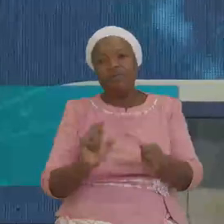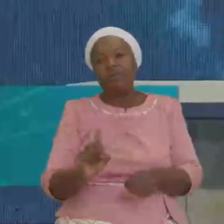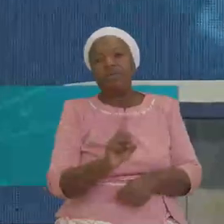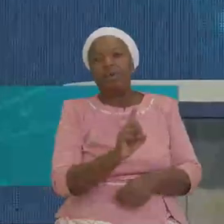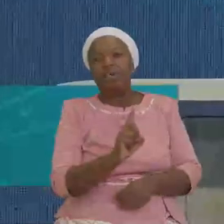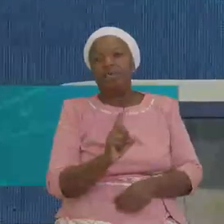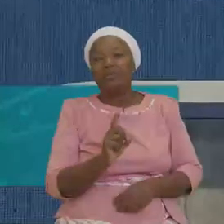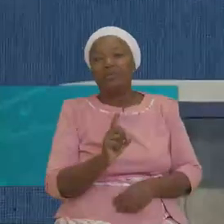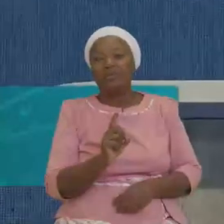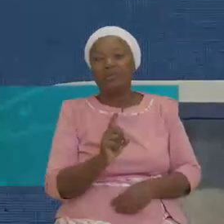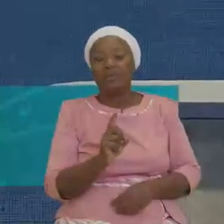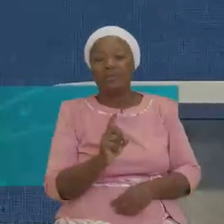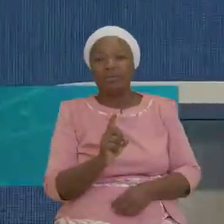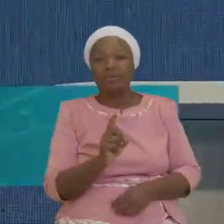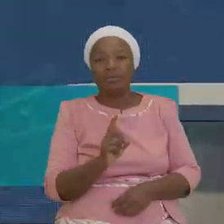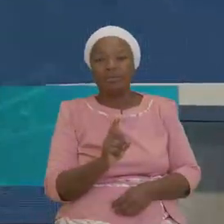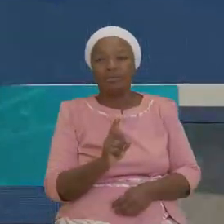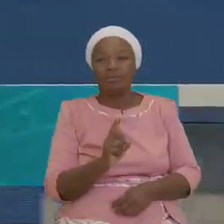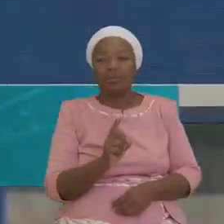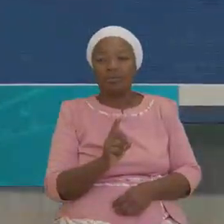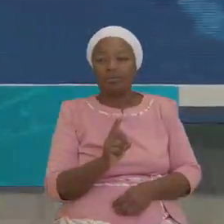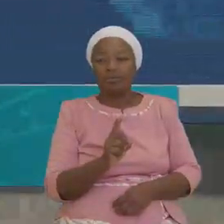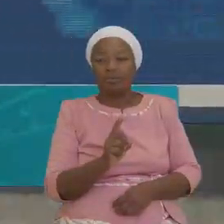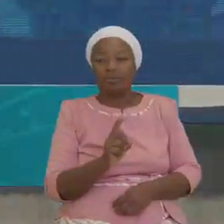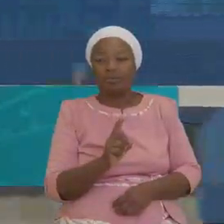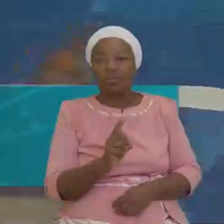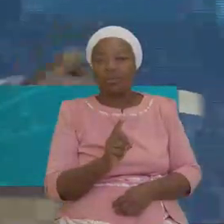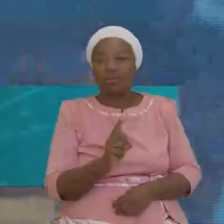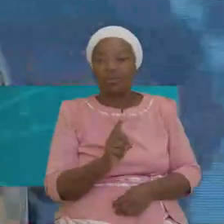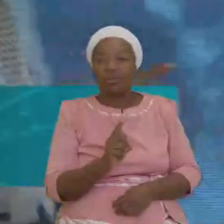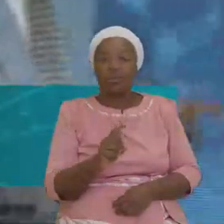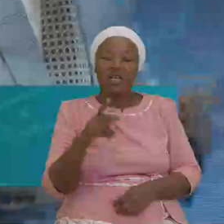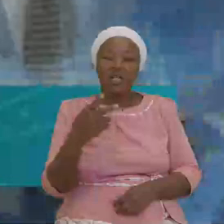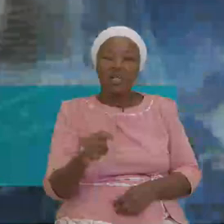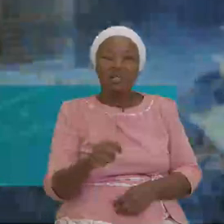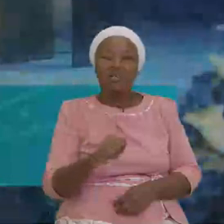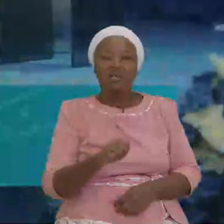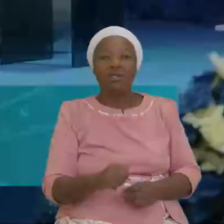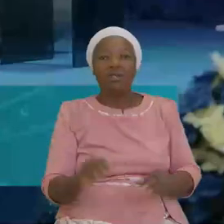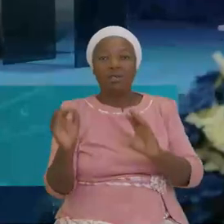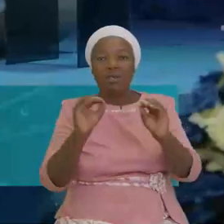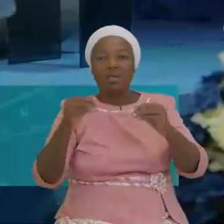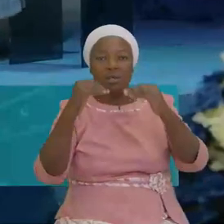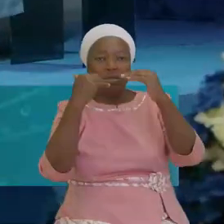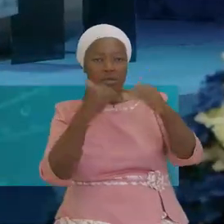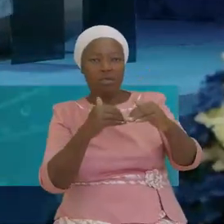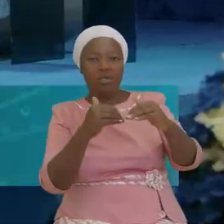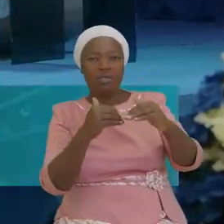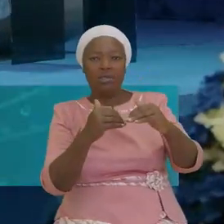à tous. Et il a rendu le salut, la guérison, la, toutes choses disponibles pour